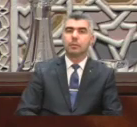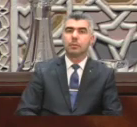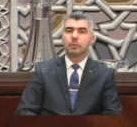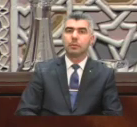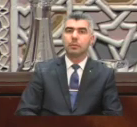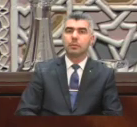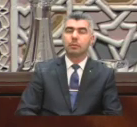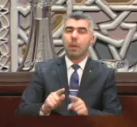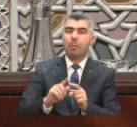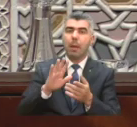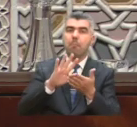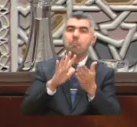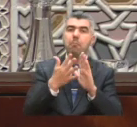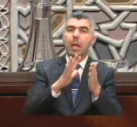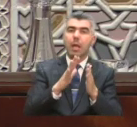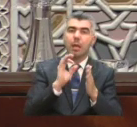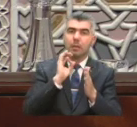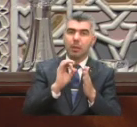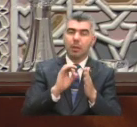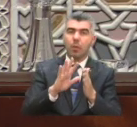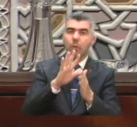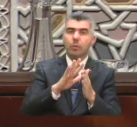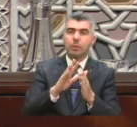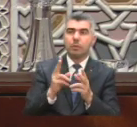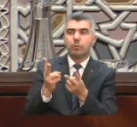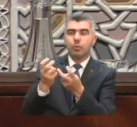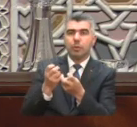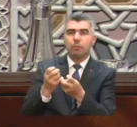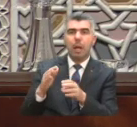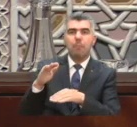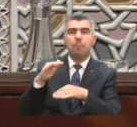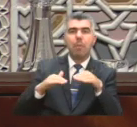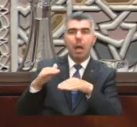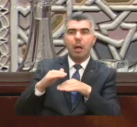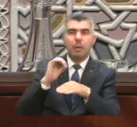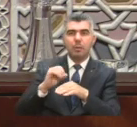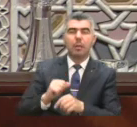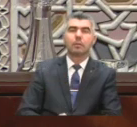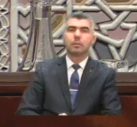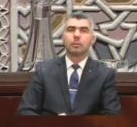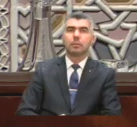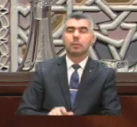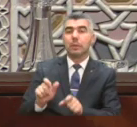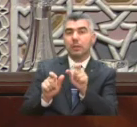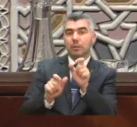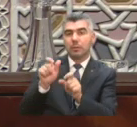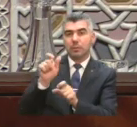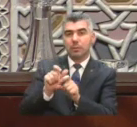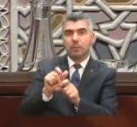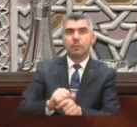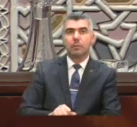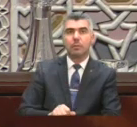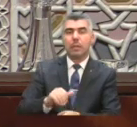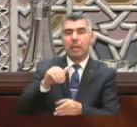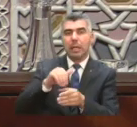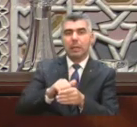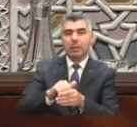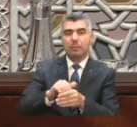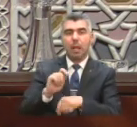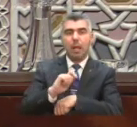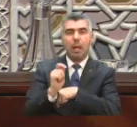التأثير البيئي لمحطات تحلية مياه البحر والمياه العادمة للسيدات والسادة النواب المحترمين من الفريق